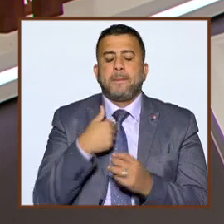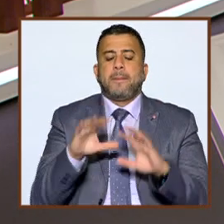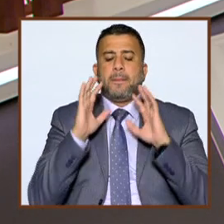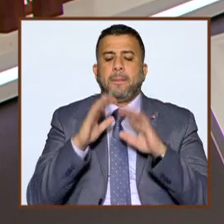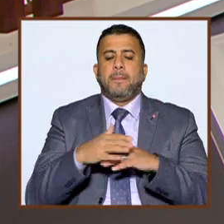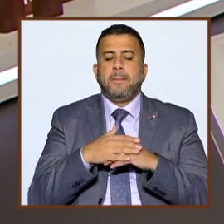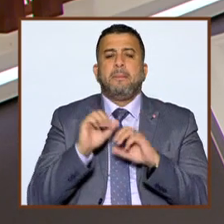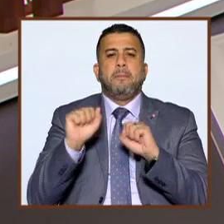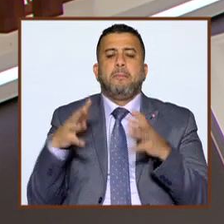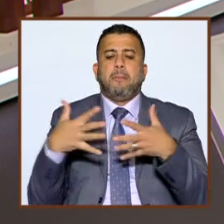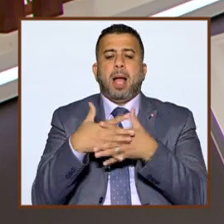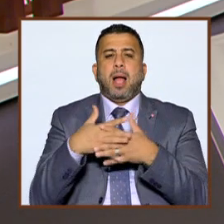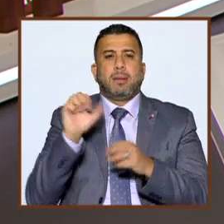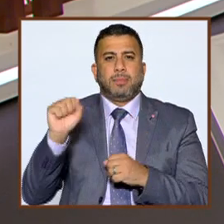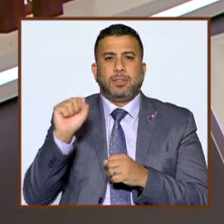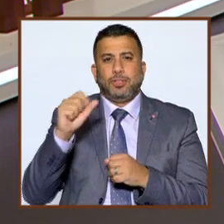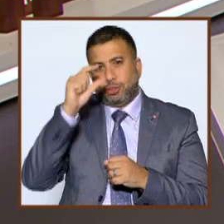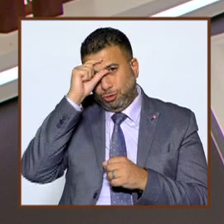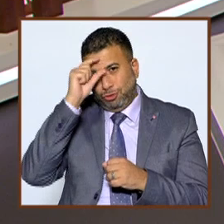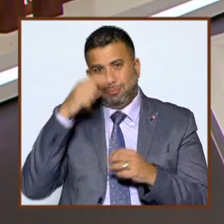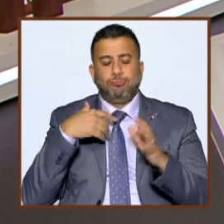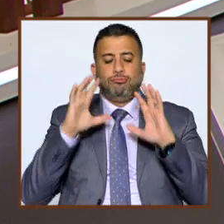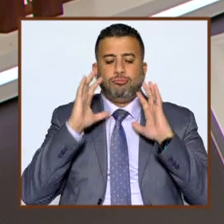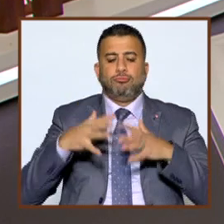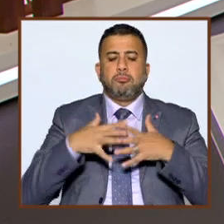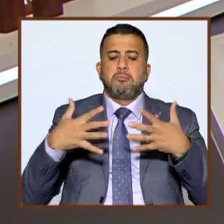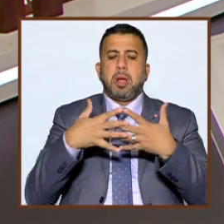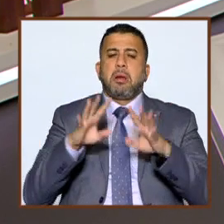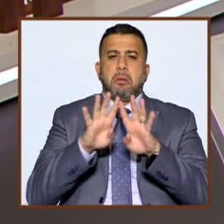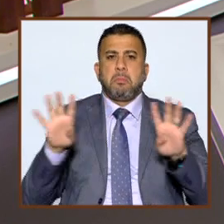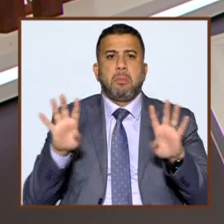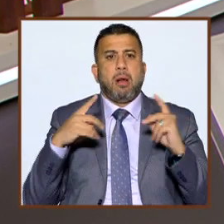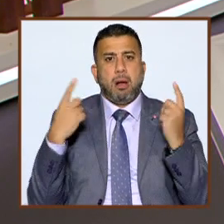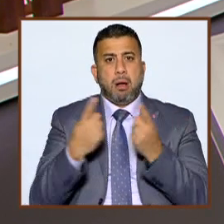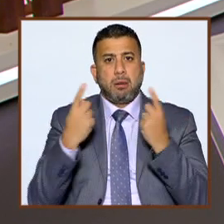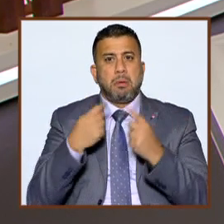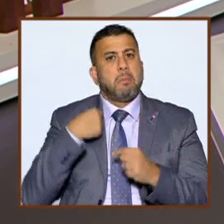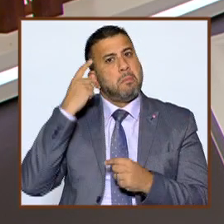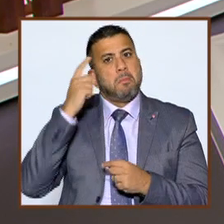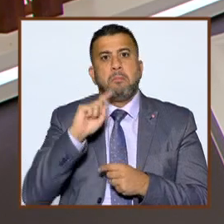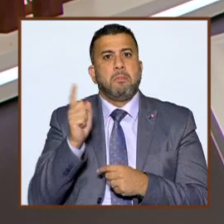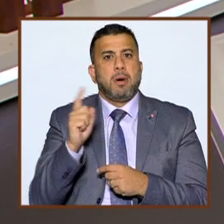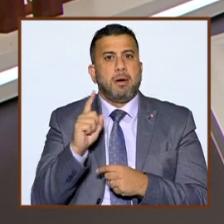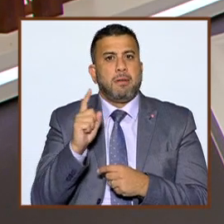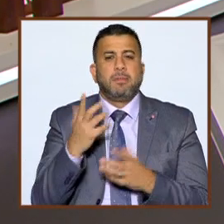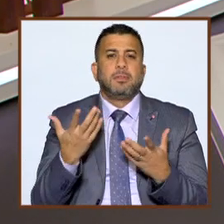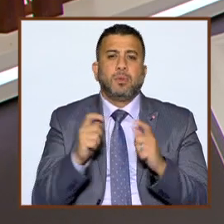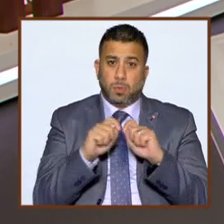صلاة صحيحة وراءهم؟ طيب يا علي مشكور، بارك الله فيك. حياك الله يا